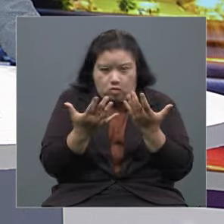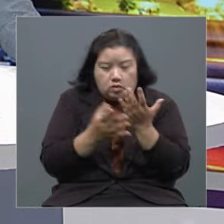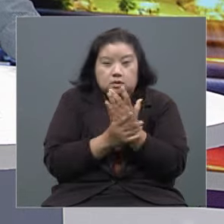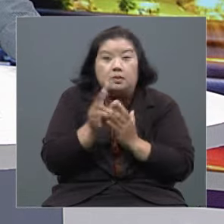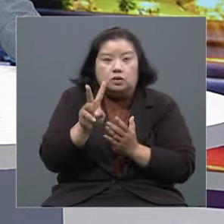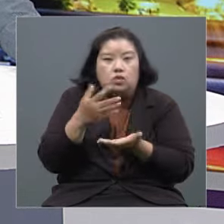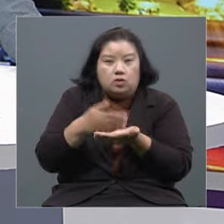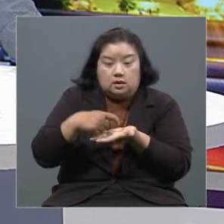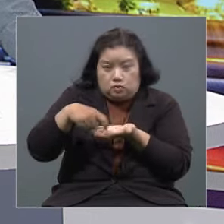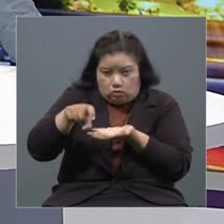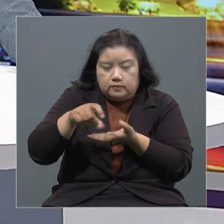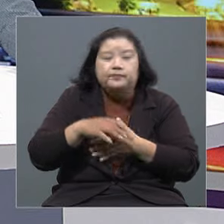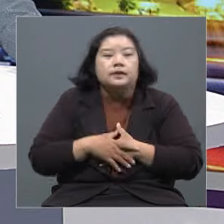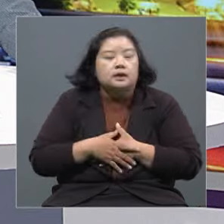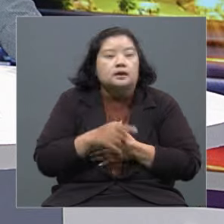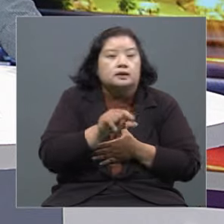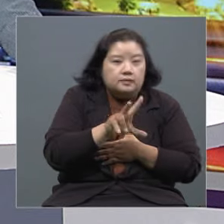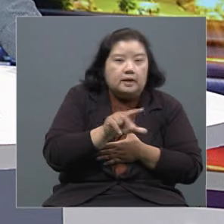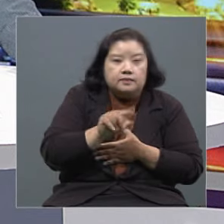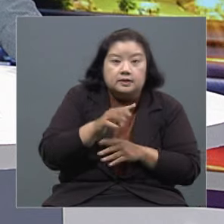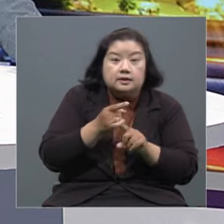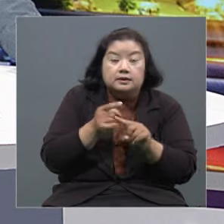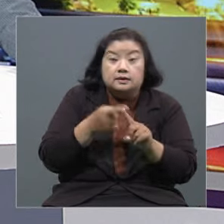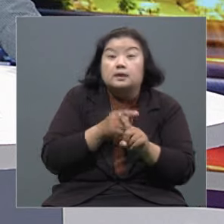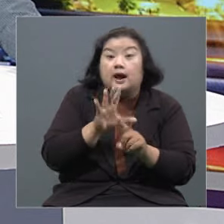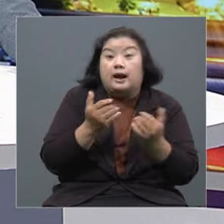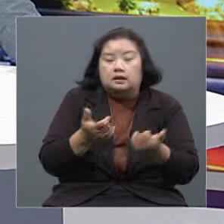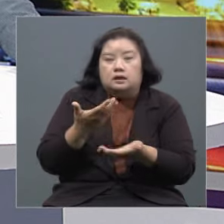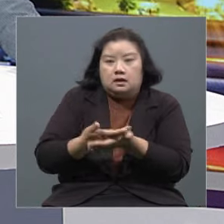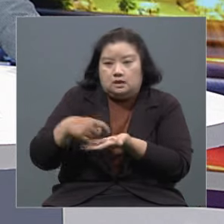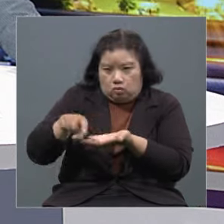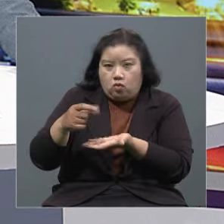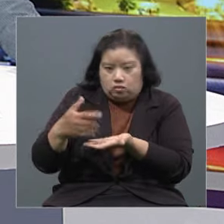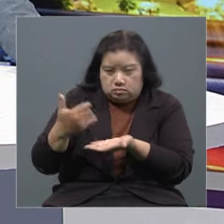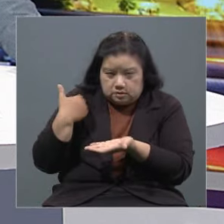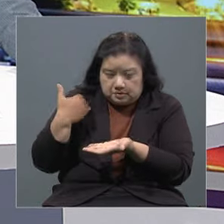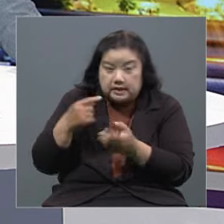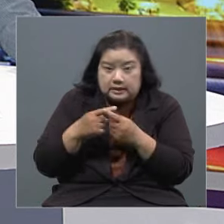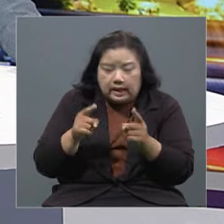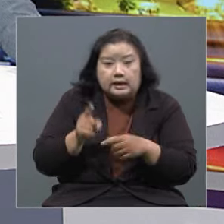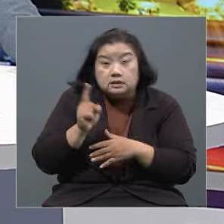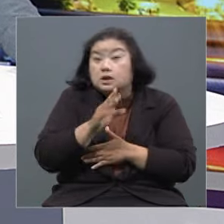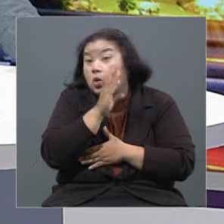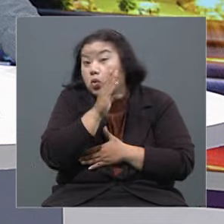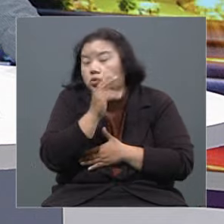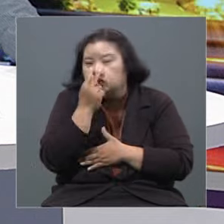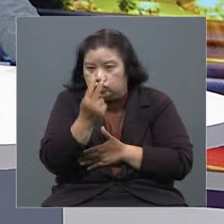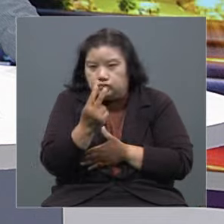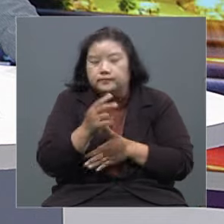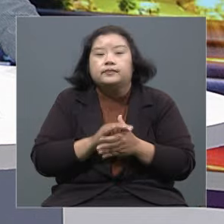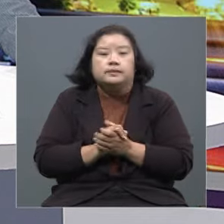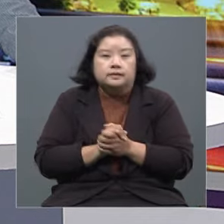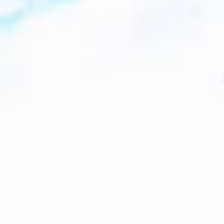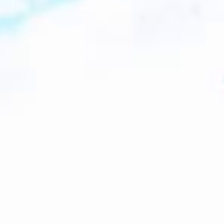ตย์นะ23 24พฤษภาคมนี้เนี่ยจะเงินเข้าบัญชีแล้วแต่ว่าแชร์นี้มันชัวร์หรือมั่วนิ่มไปตรวจสอบกันก่อนครับ